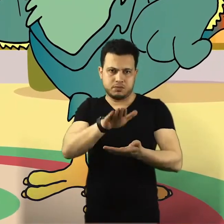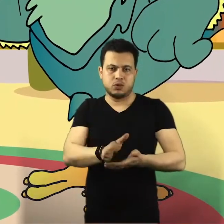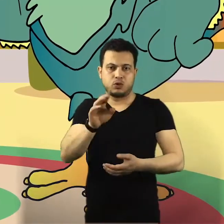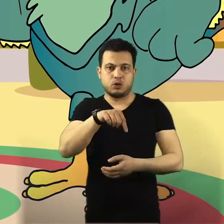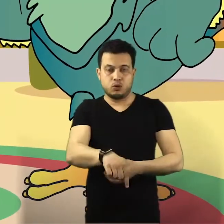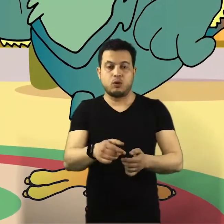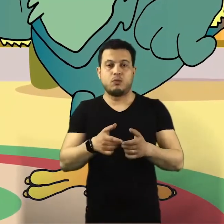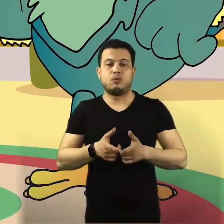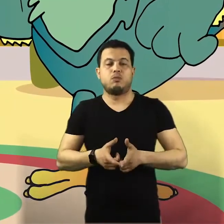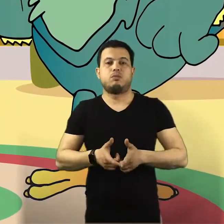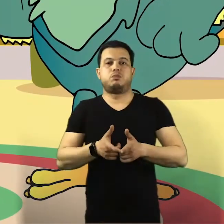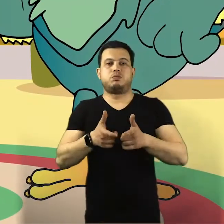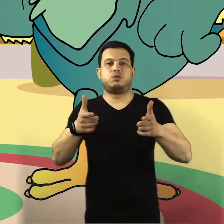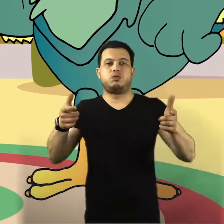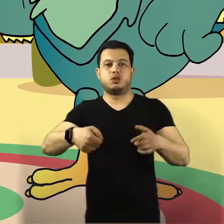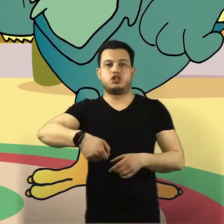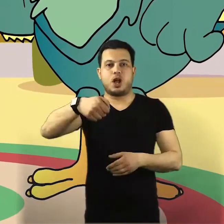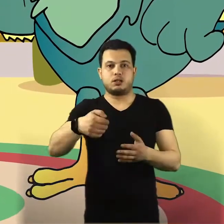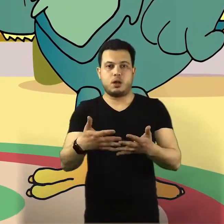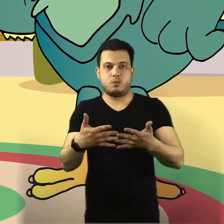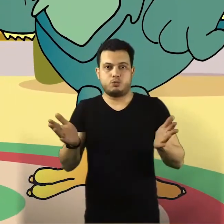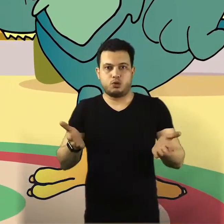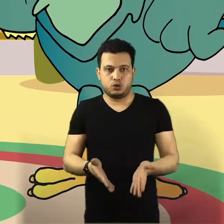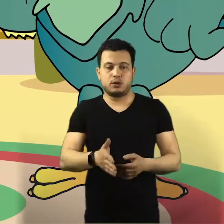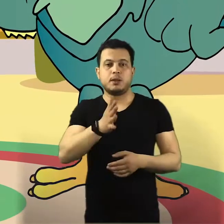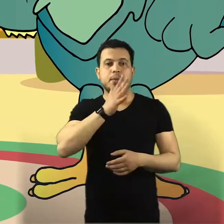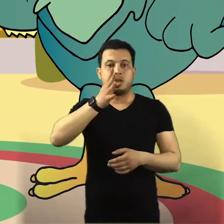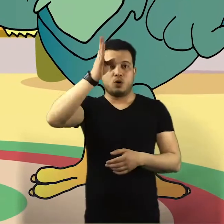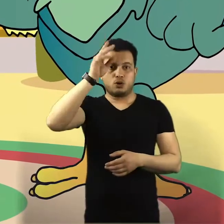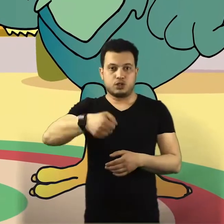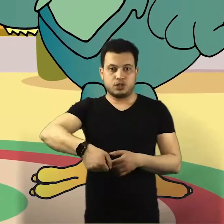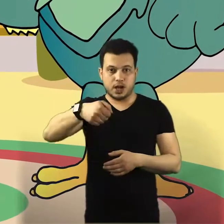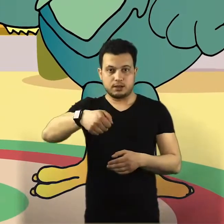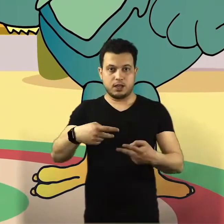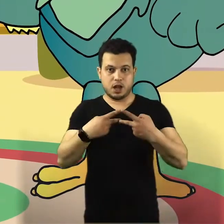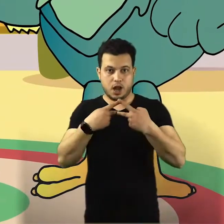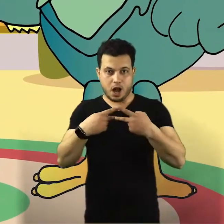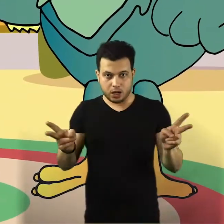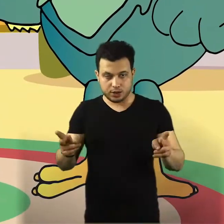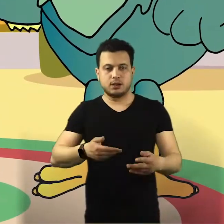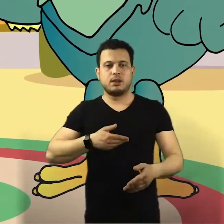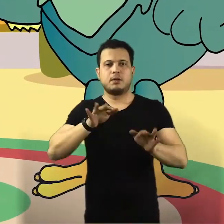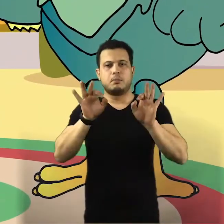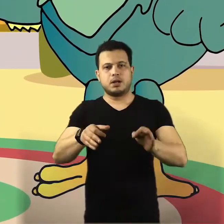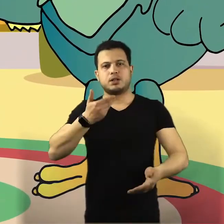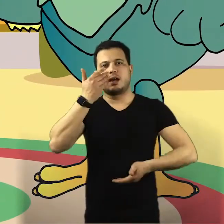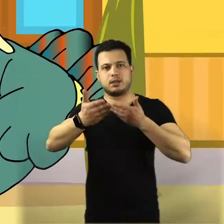kocaman hale geldi Bilge Horoz çantayı açtı Ve başladı anlatmaya